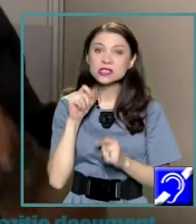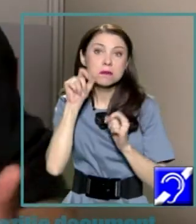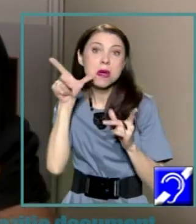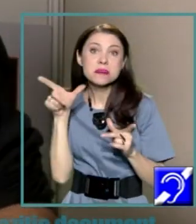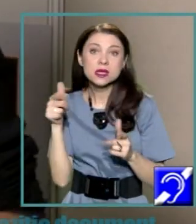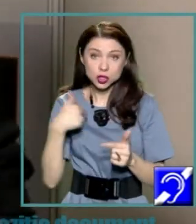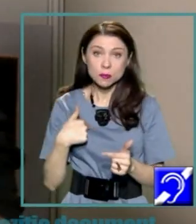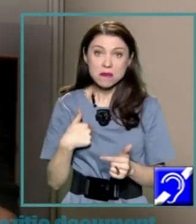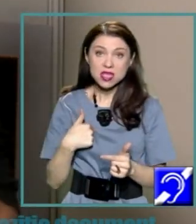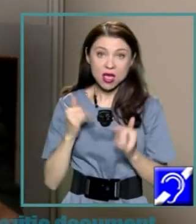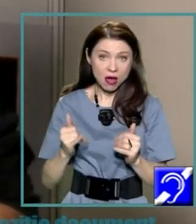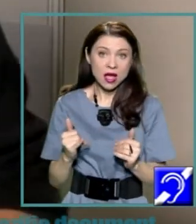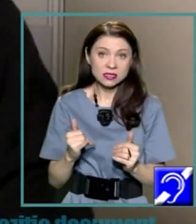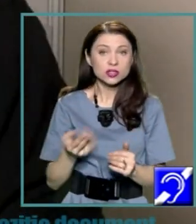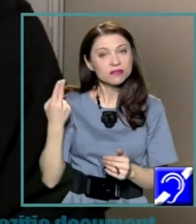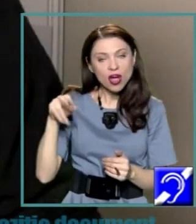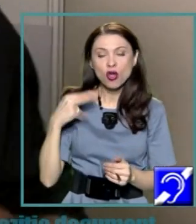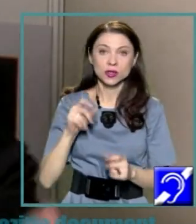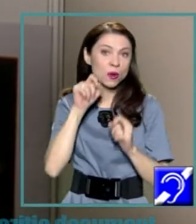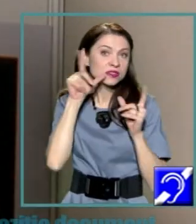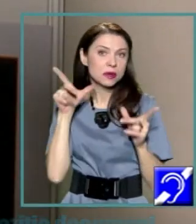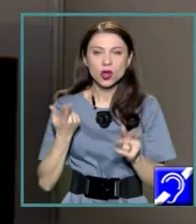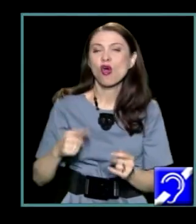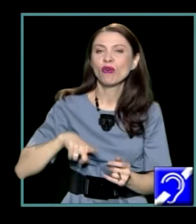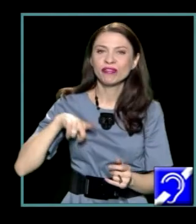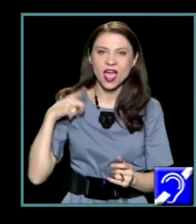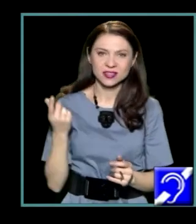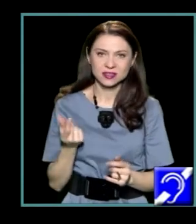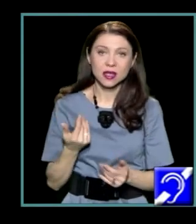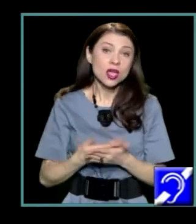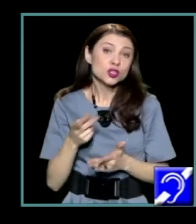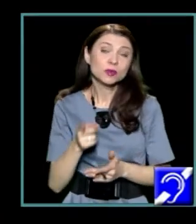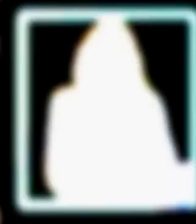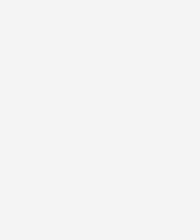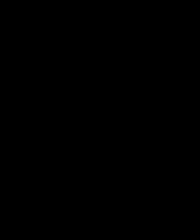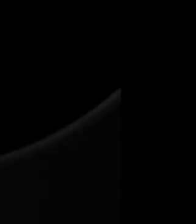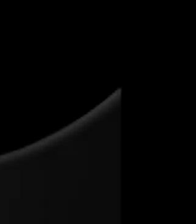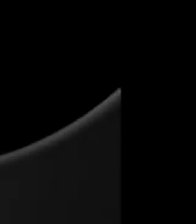în ziua de azi și cred că va continua să mă mire o viață întreagă. De aici și titlul Miroir.